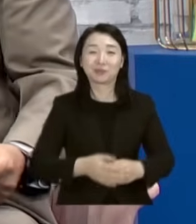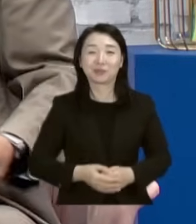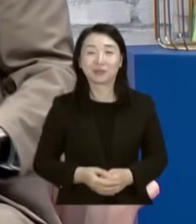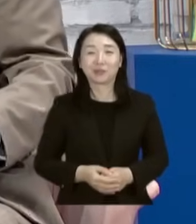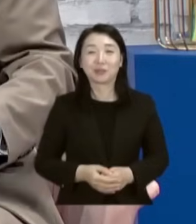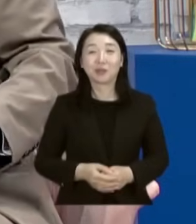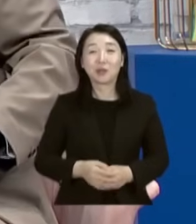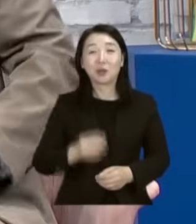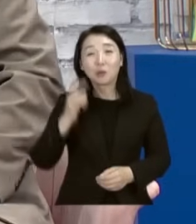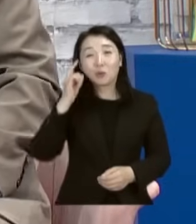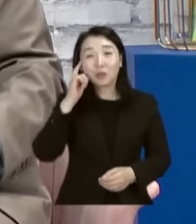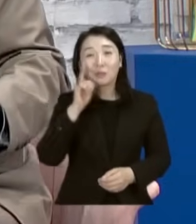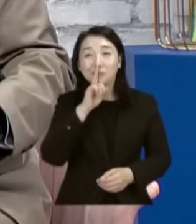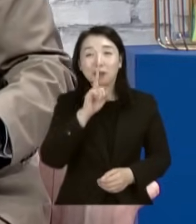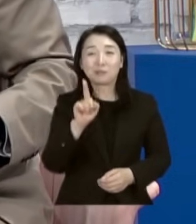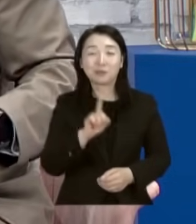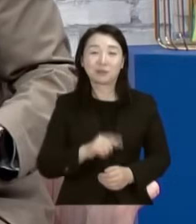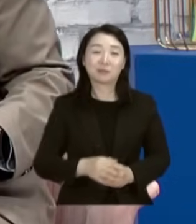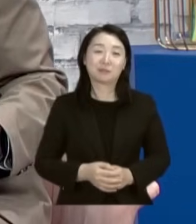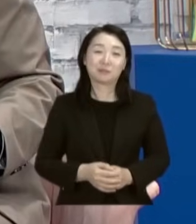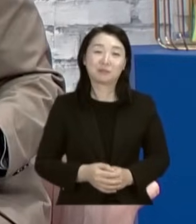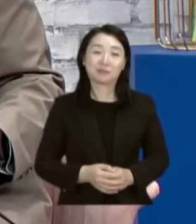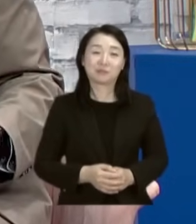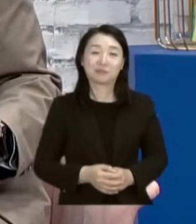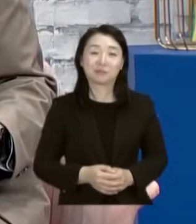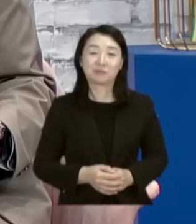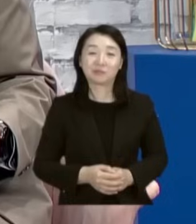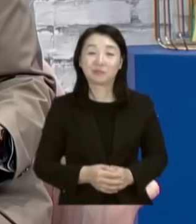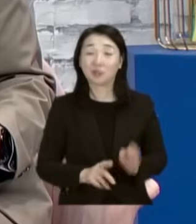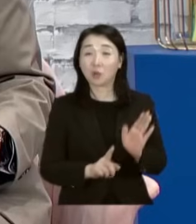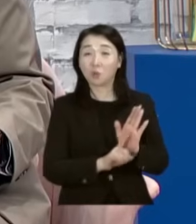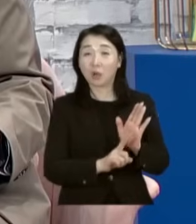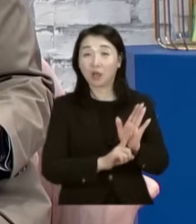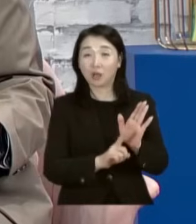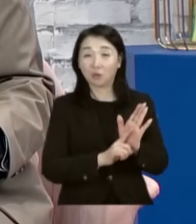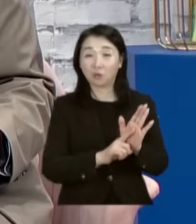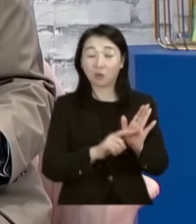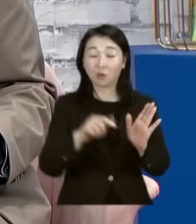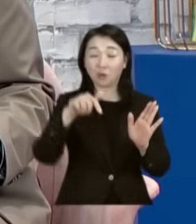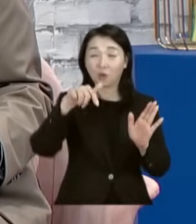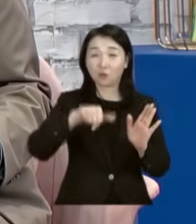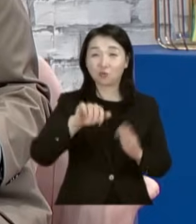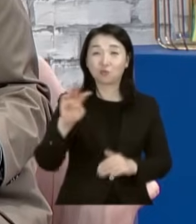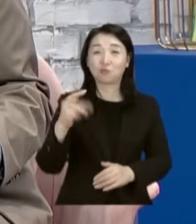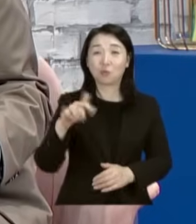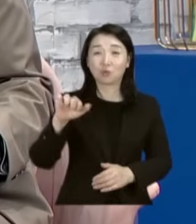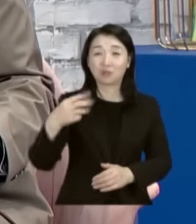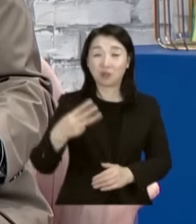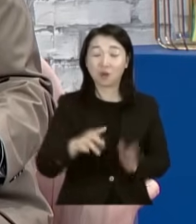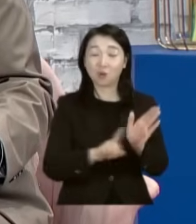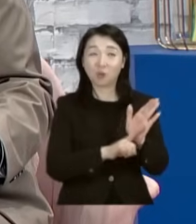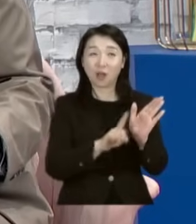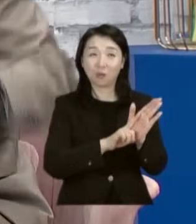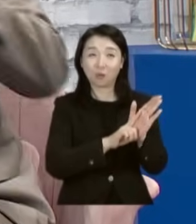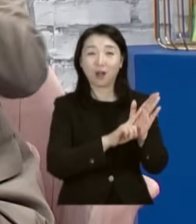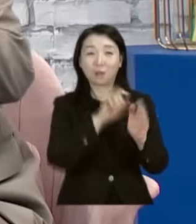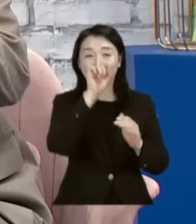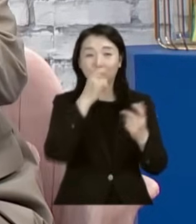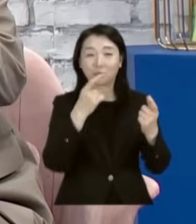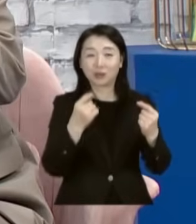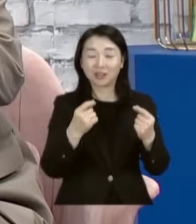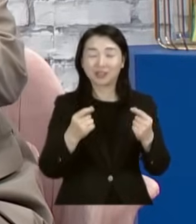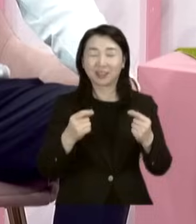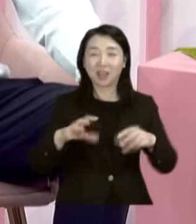있잖아요 이거이 얘기 나온 김에 야 요거 광고로 우리 구본철 선수를 쓰면 광고 되겠다 그러네